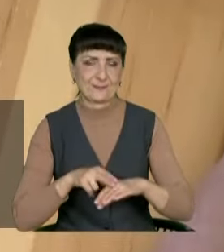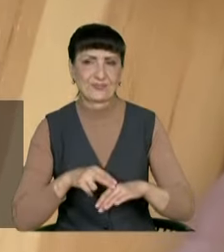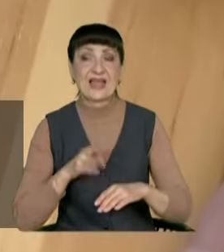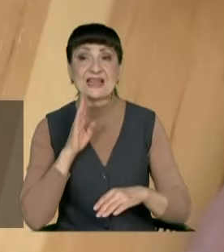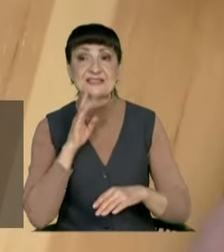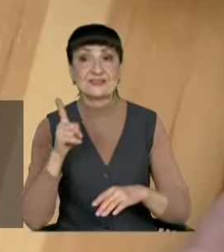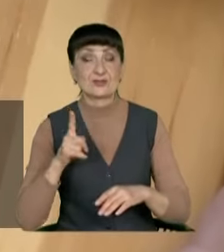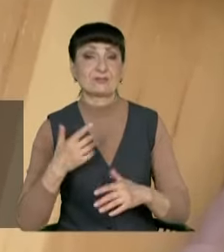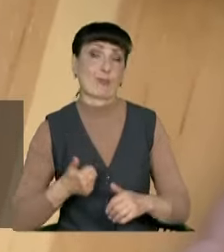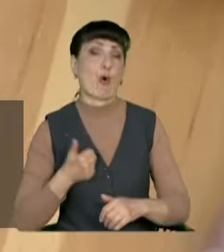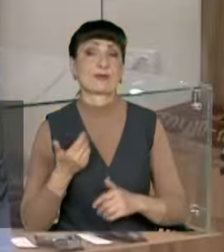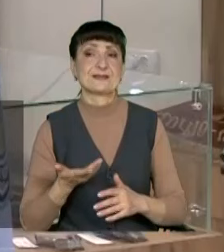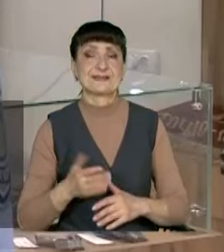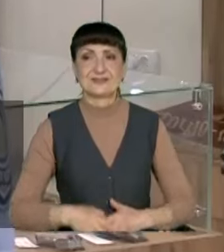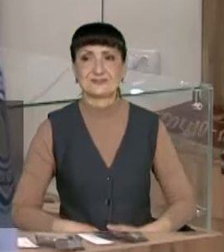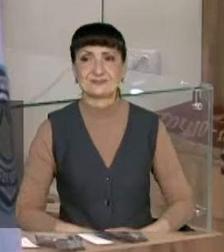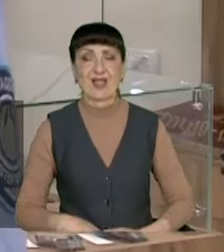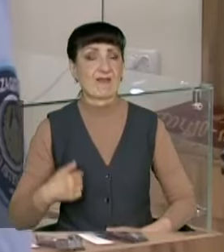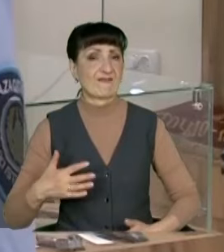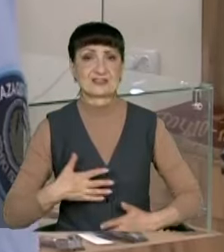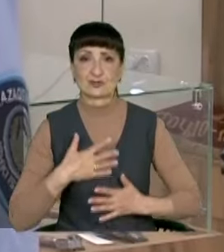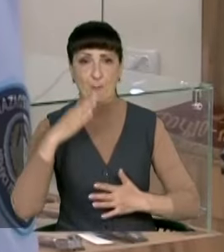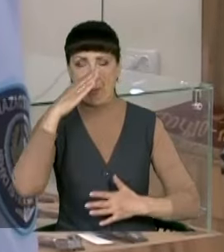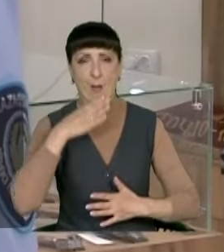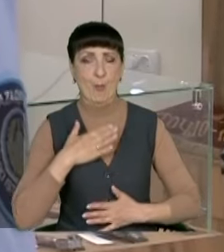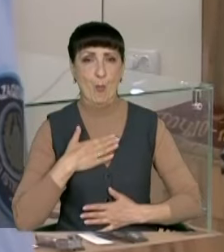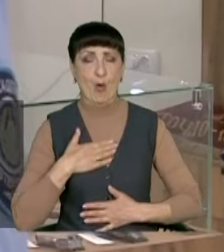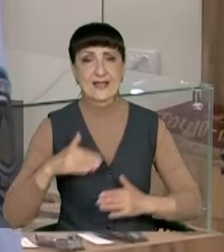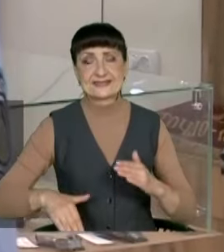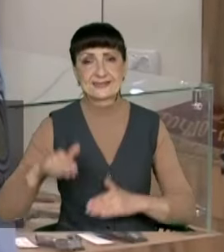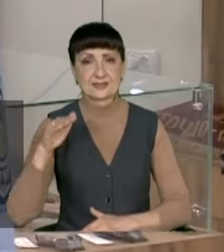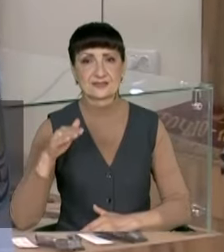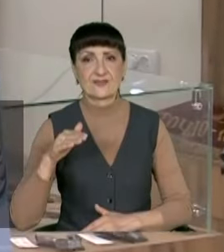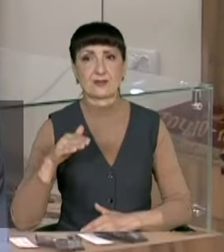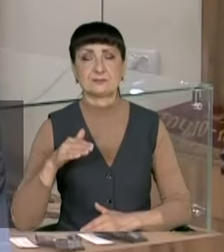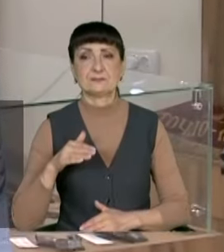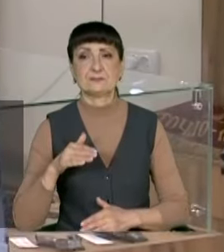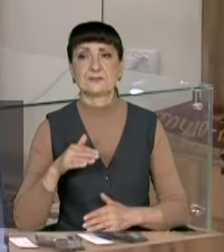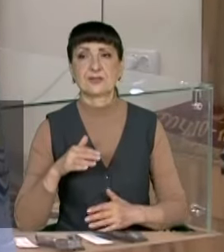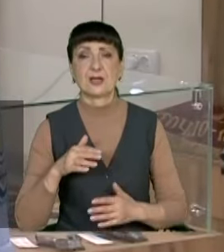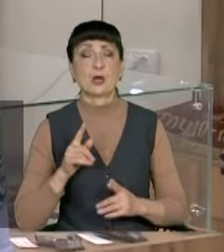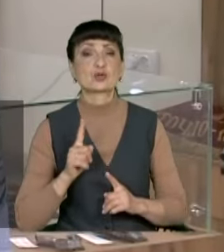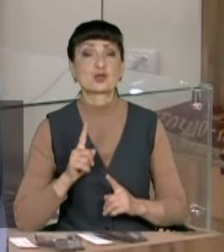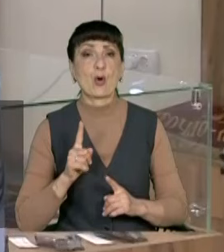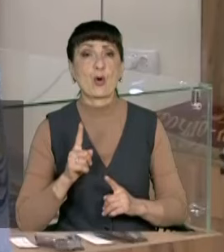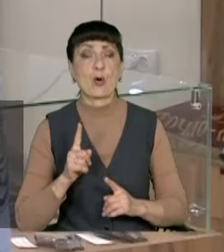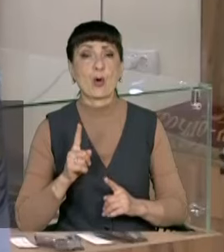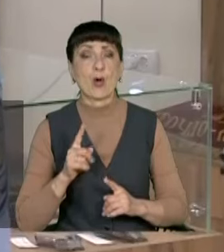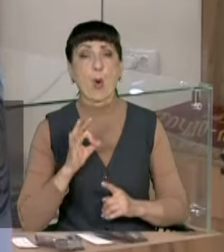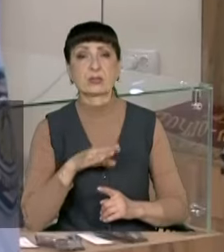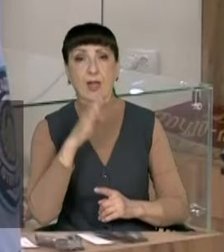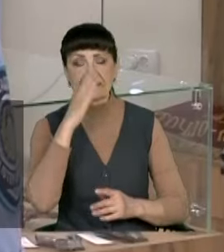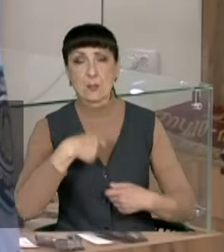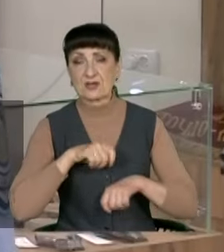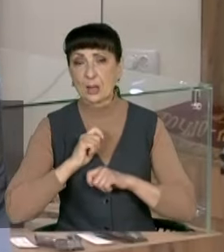это повод для гордости. Я восхищаюсь отцом вот с детства. И вот то, что от отца